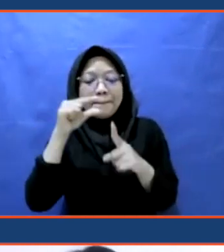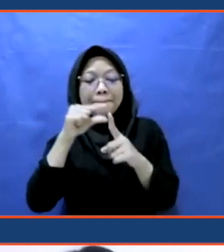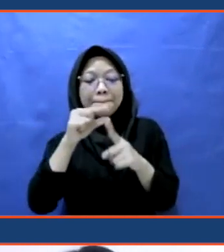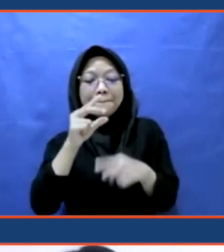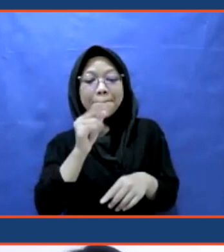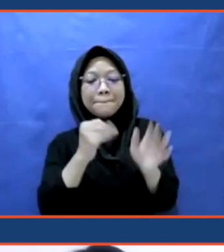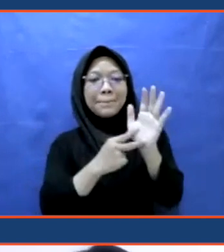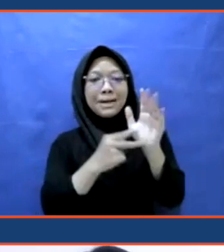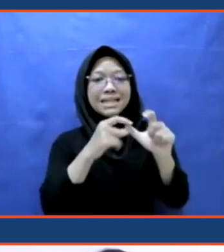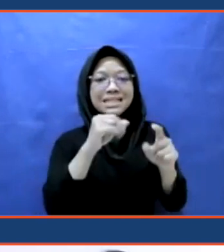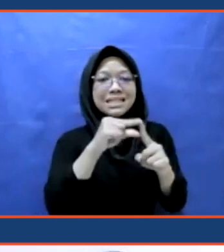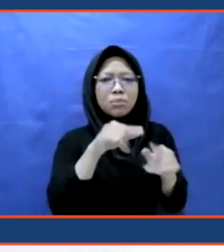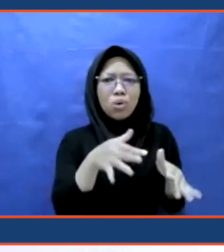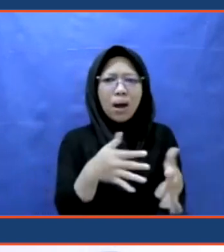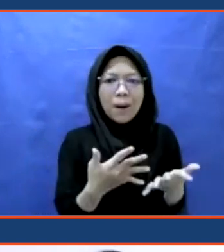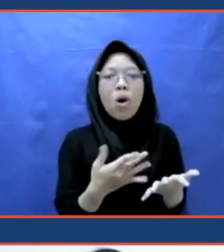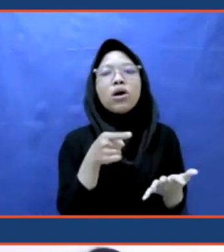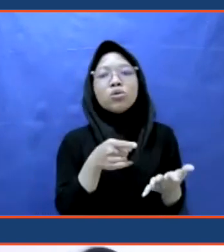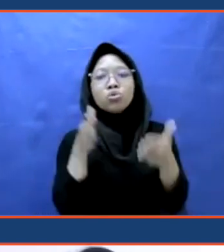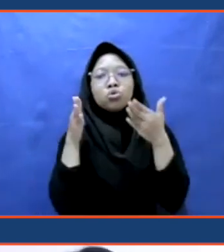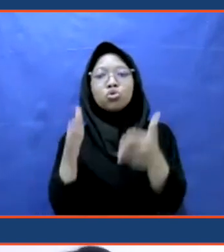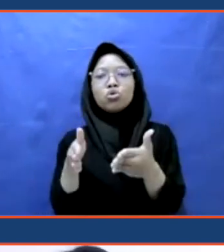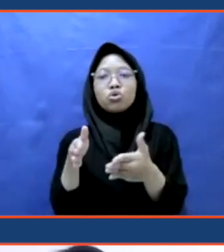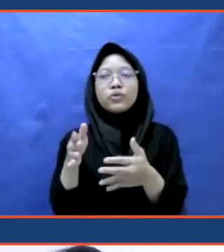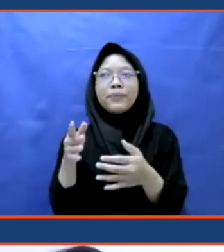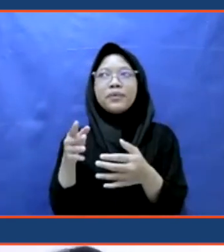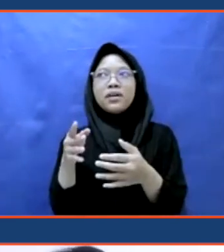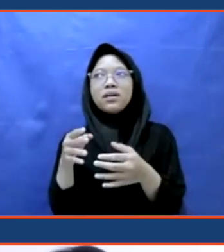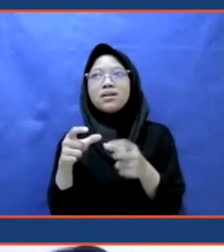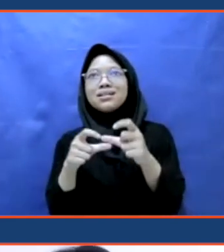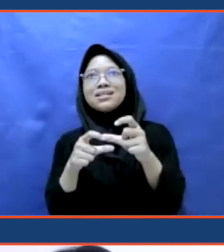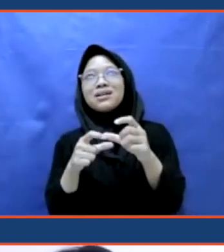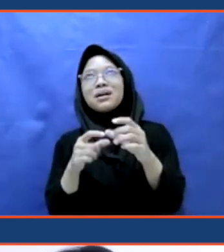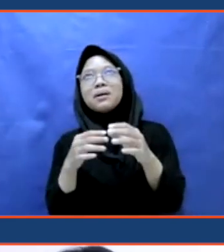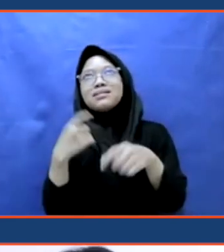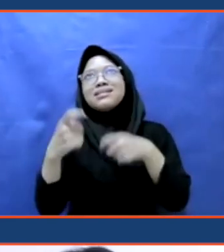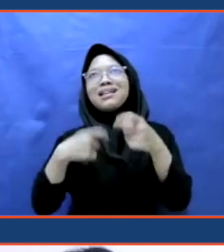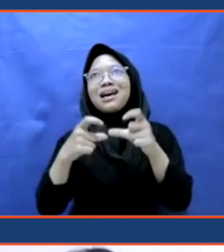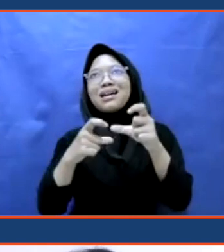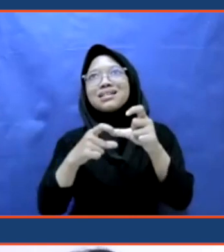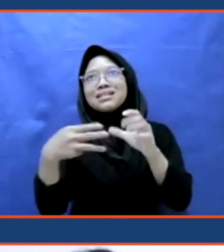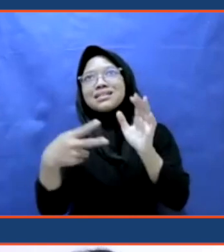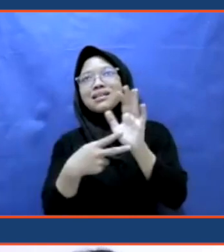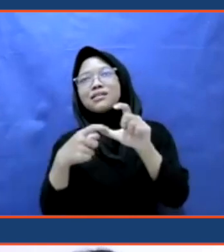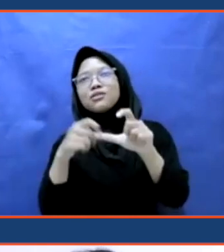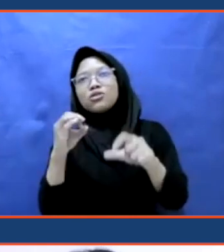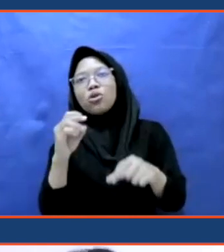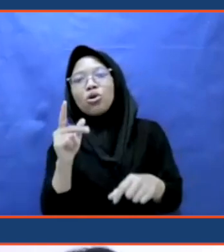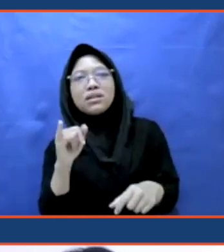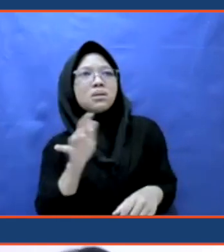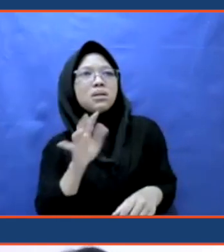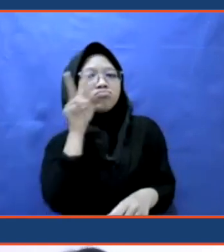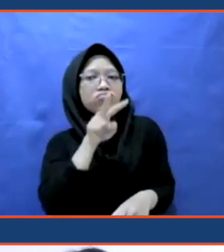sensori Story gitu Jadi ada satu term ini memang sensor Story dan dari sini kami berangkat untuk